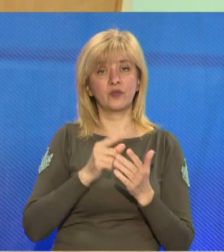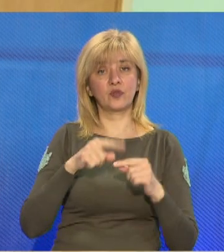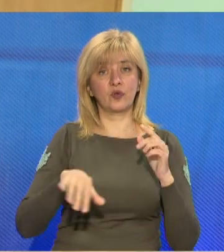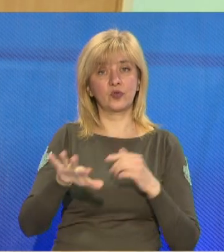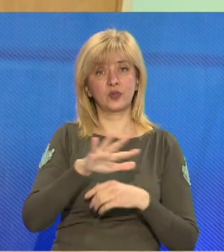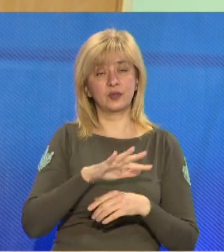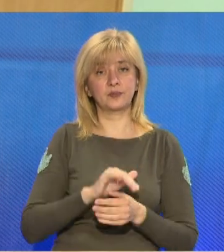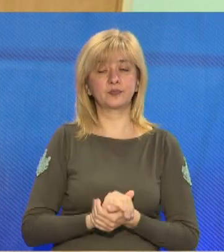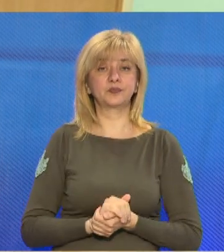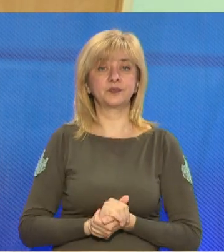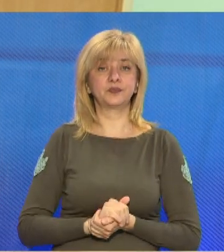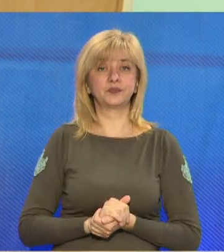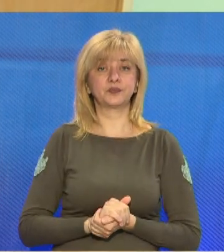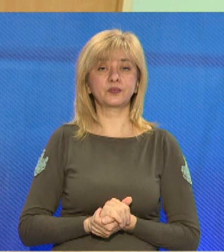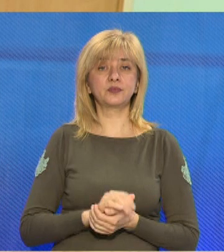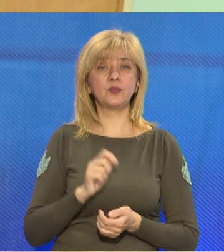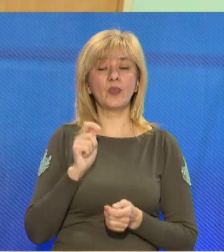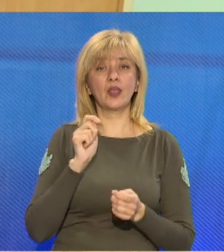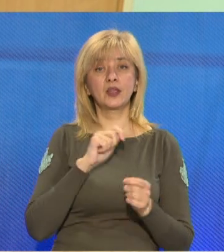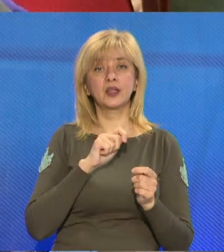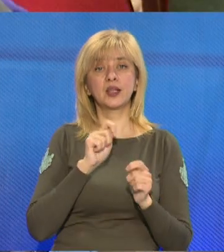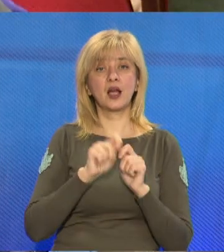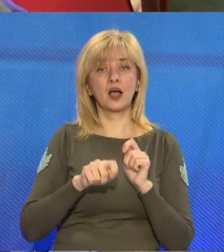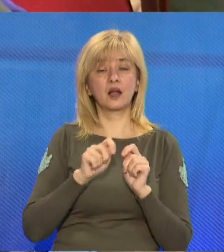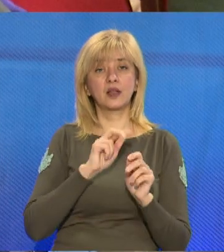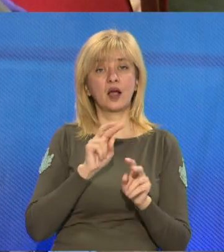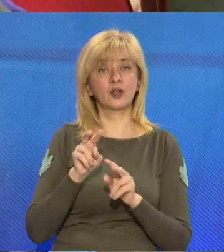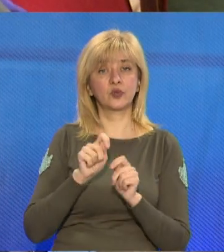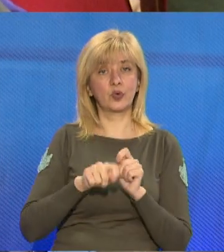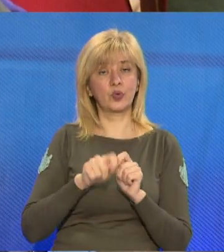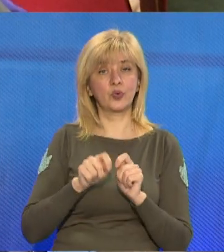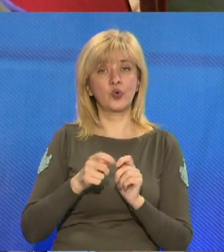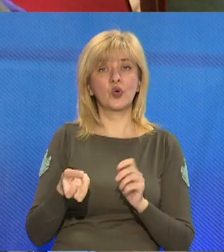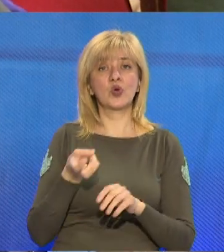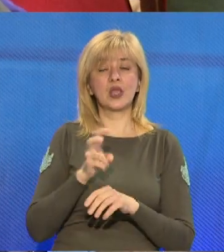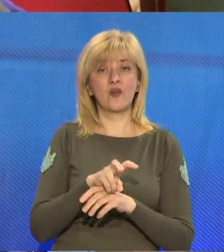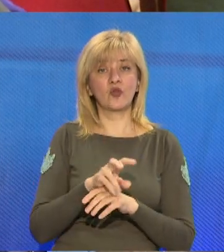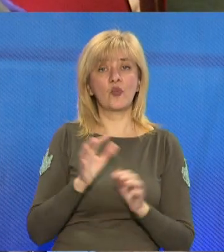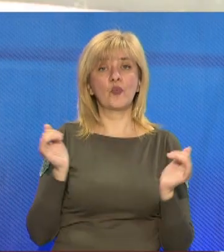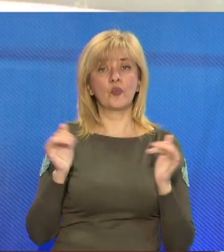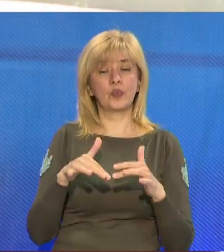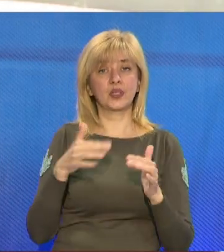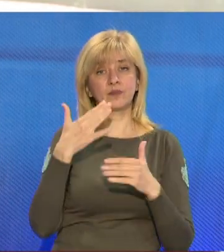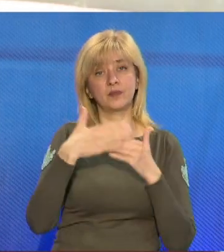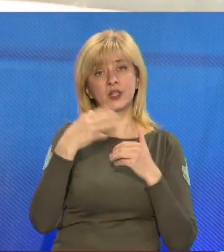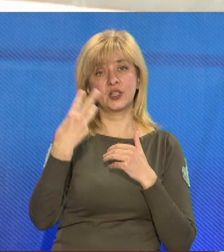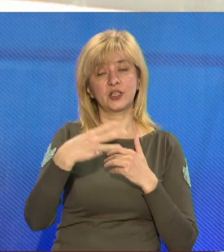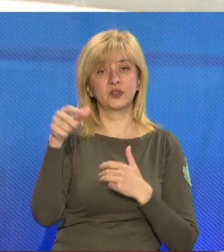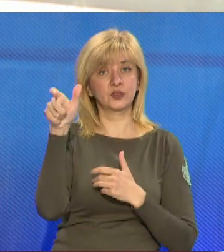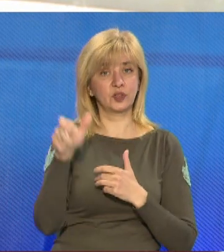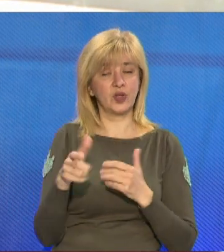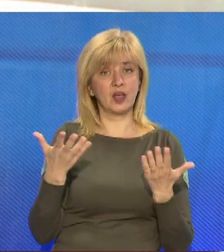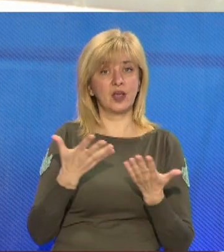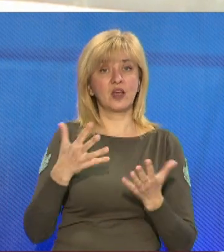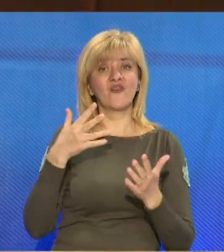отечества. На контрольную яўку у военкомат Гродна и Гродзенского района прибыли каля 30 молодых людей, которые